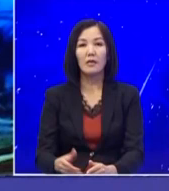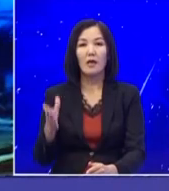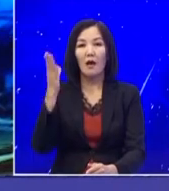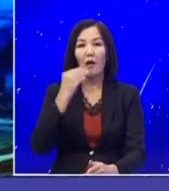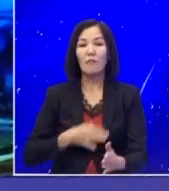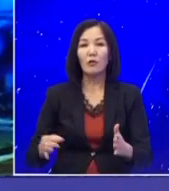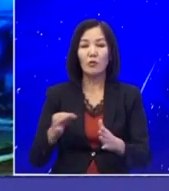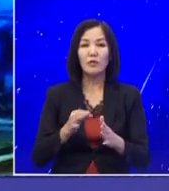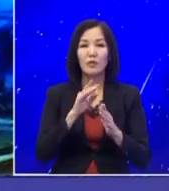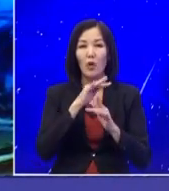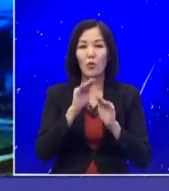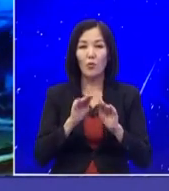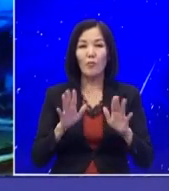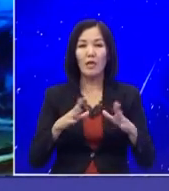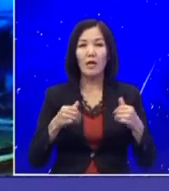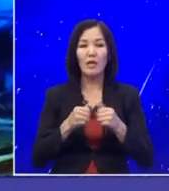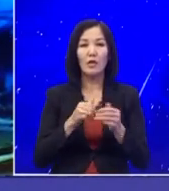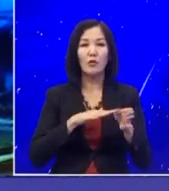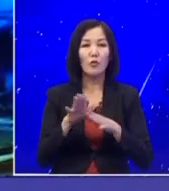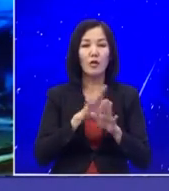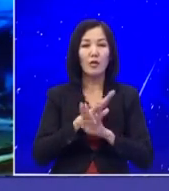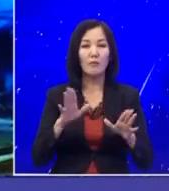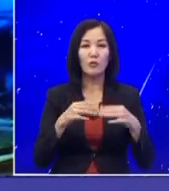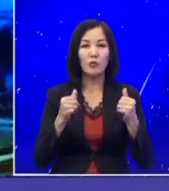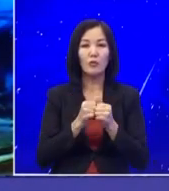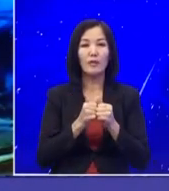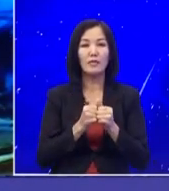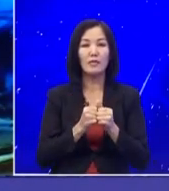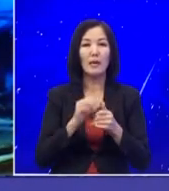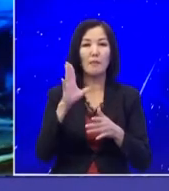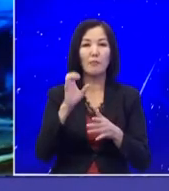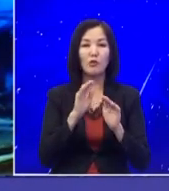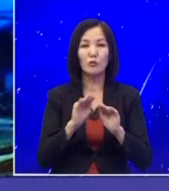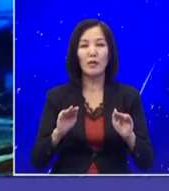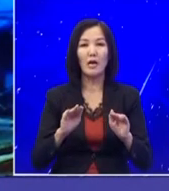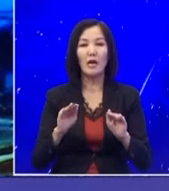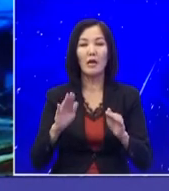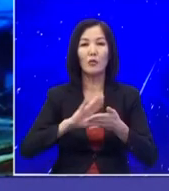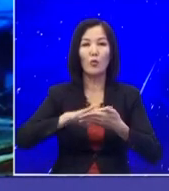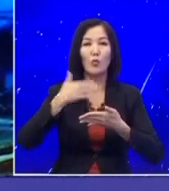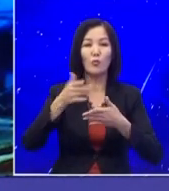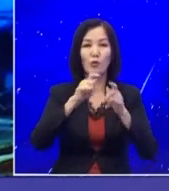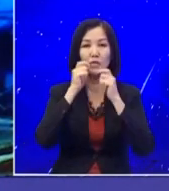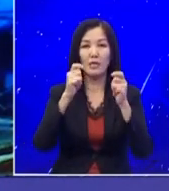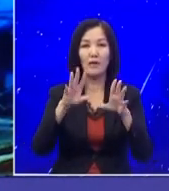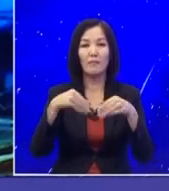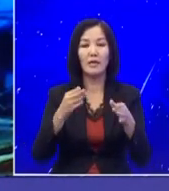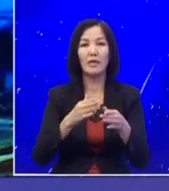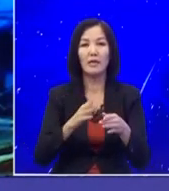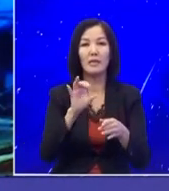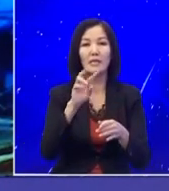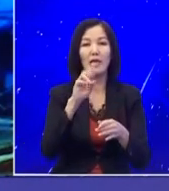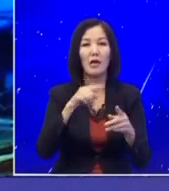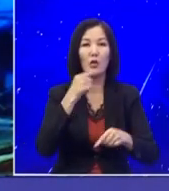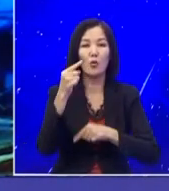Облыстағы көпбалалы және толық емес отбасынан шыққан 500 балаға ноутбук сыйға берілді. Игілікті іске Салиқалы ұрпақ қоғамдық қоры